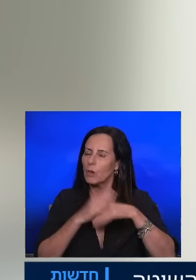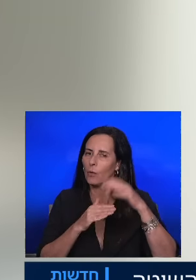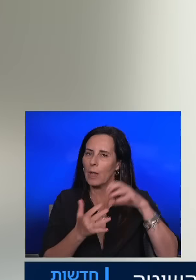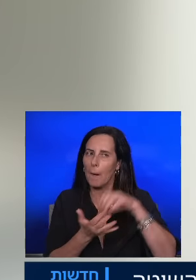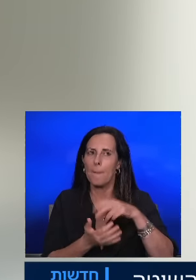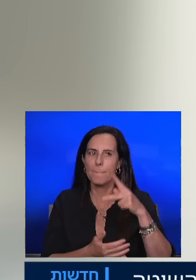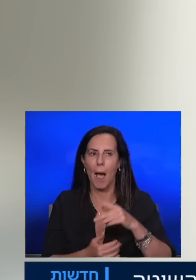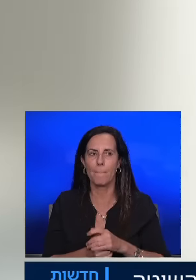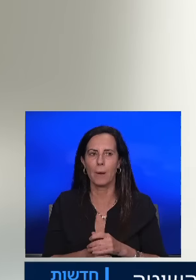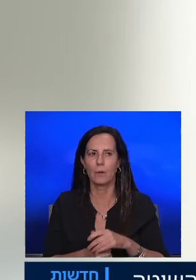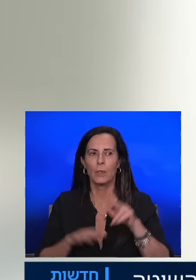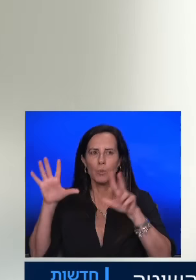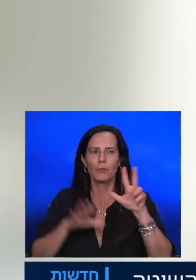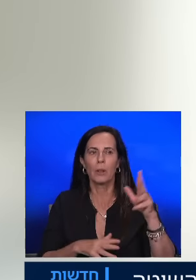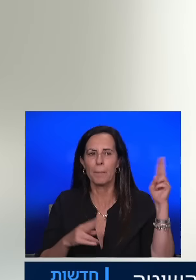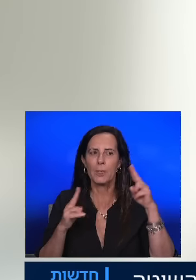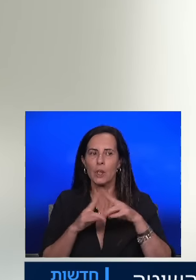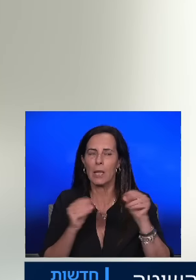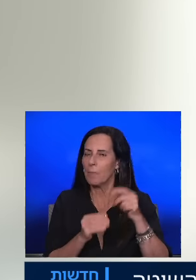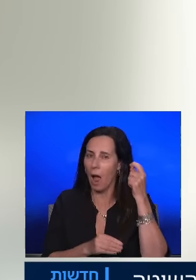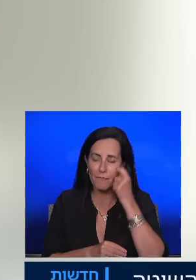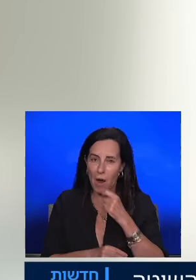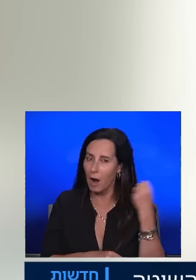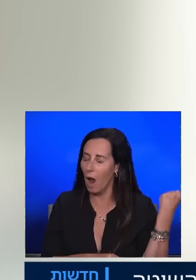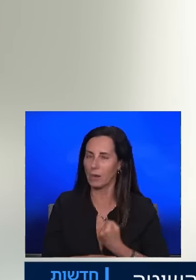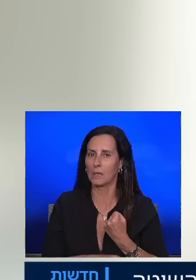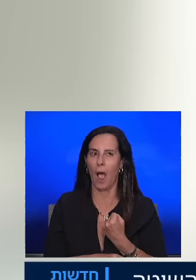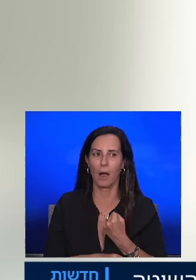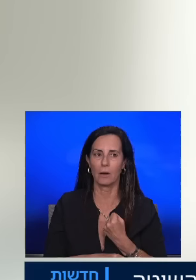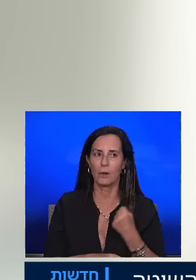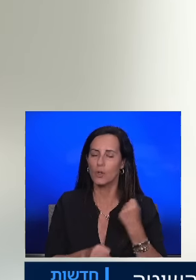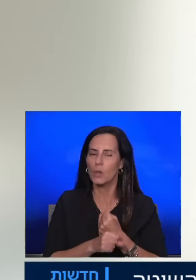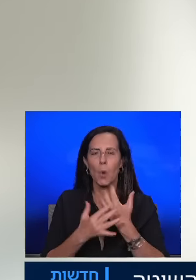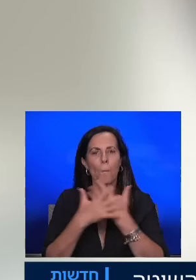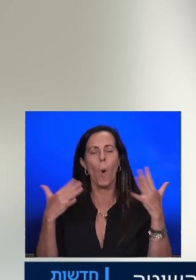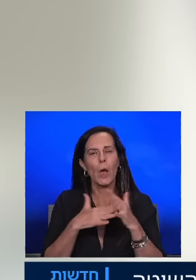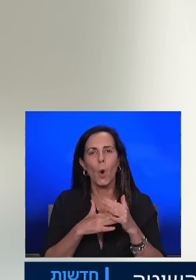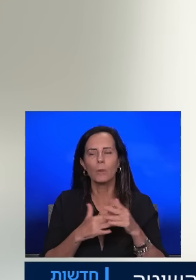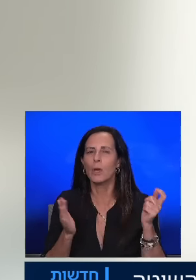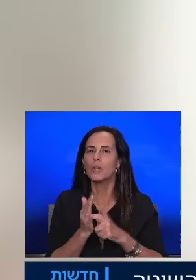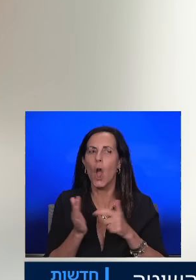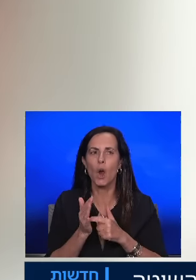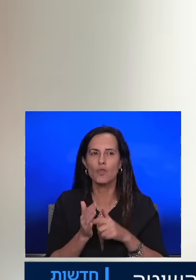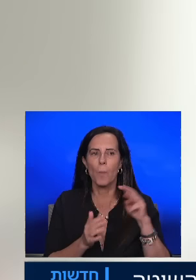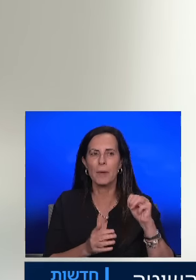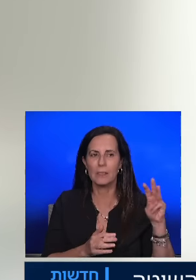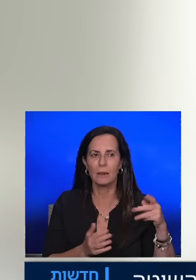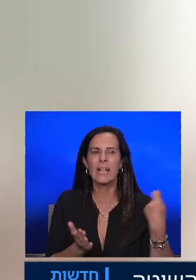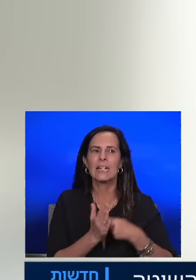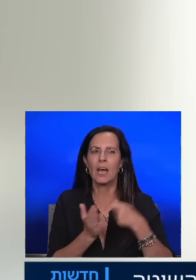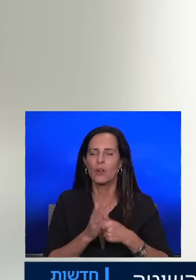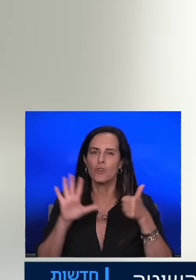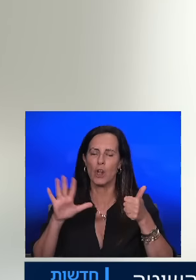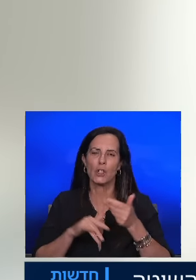אותם בשמיני לשלישי לפגישה עם עבריינים מהעולם התחתון שעשו להם בוררות, דרשו ממישל ודניס כנס